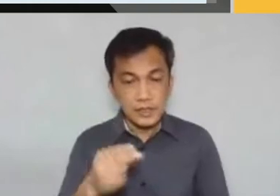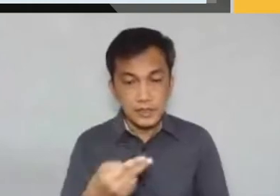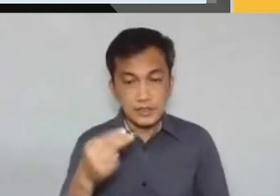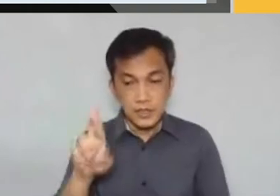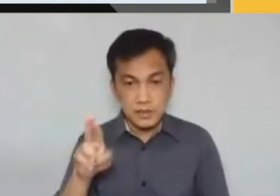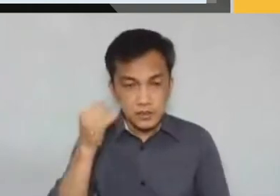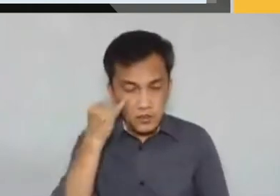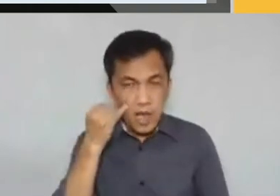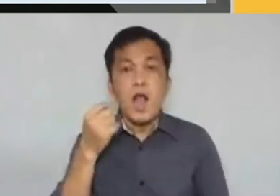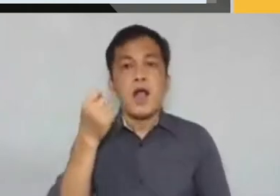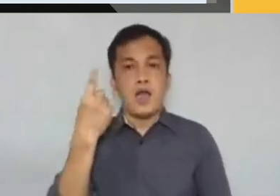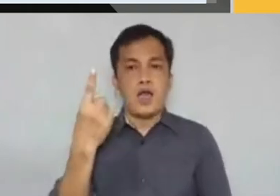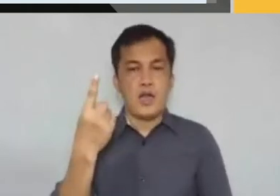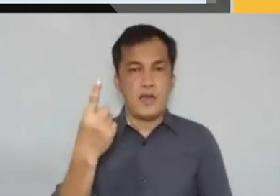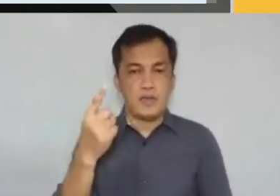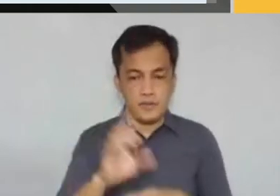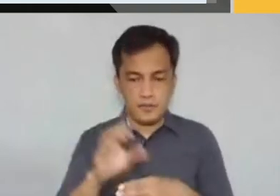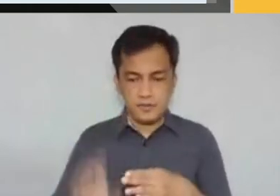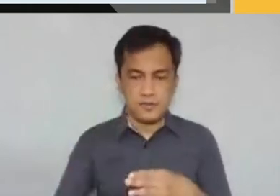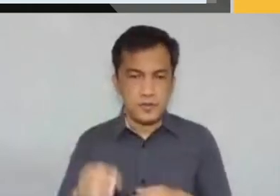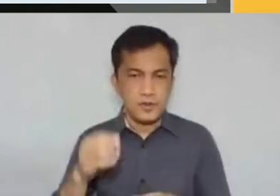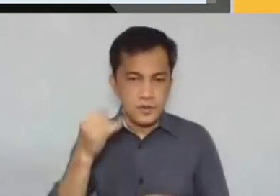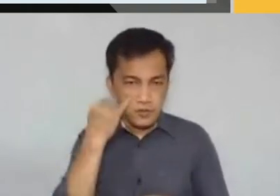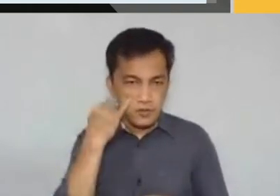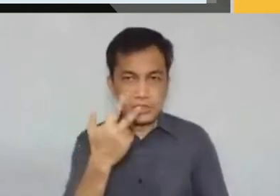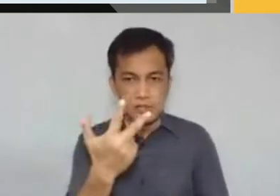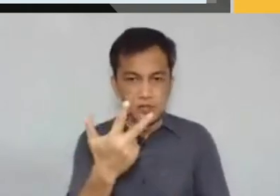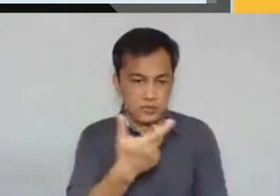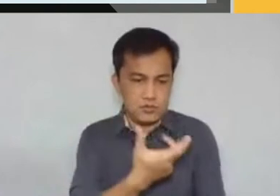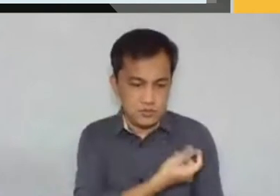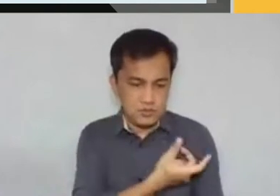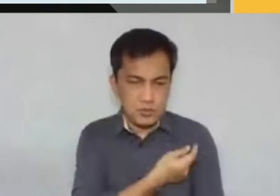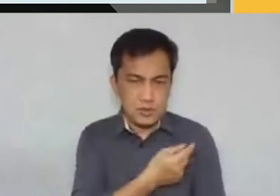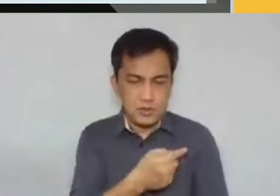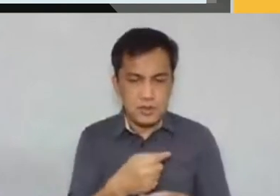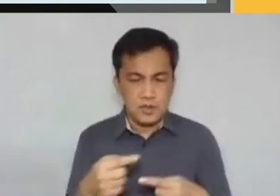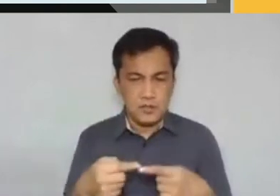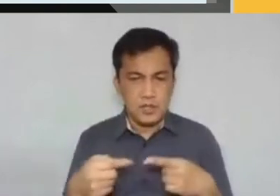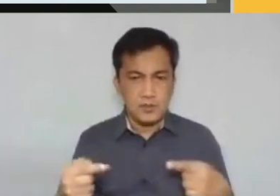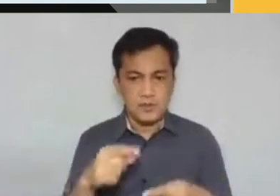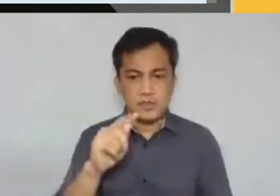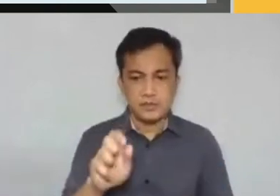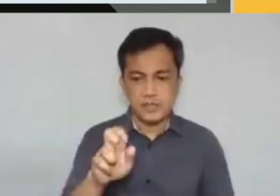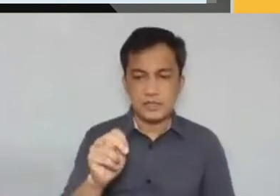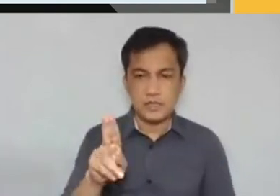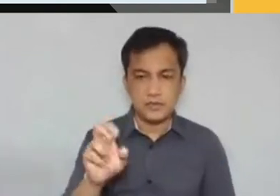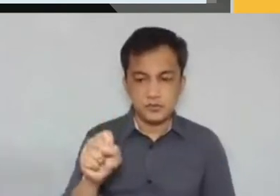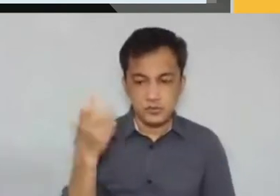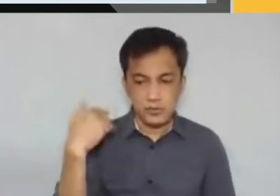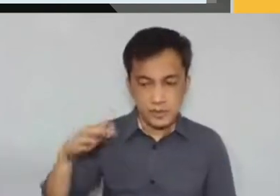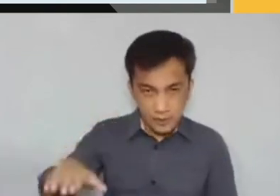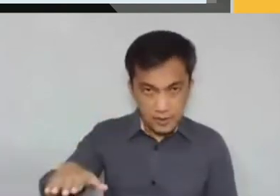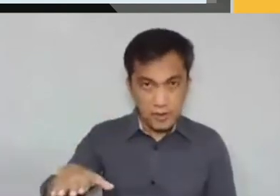niyang na kumpleto ni Juana ang kanyang tatlong turok na may panlaban sa tetano noong siya ay sanggol pa. At